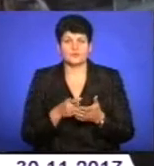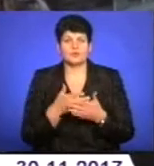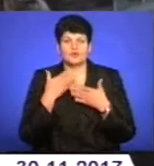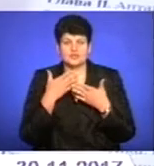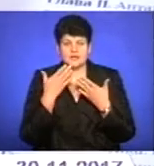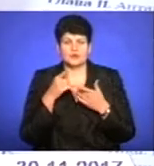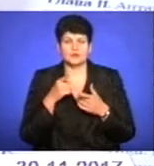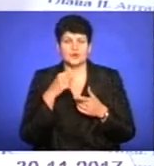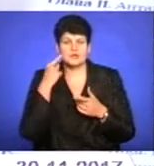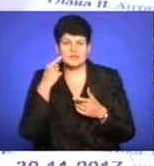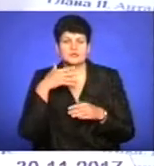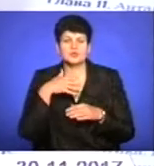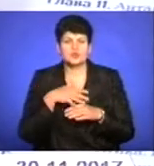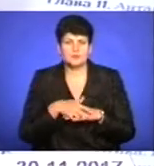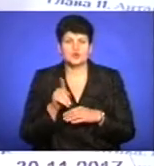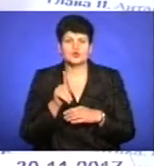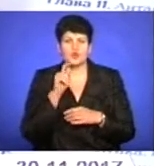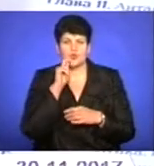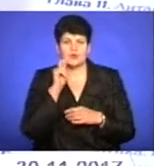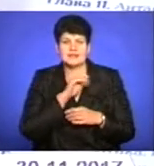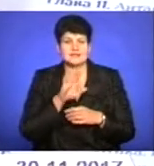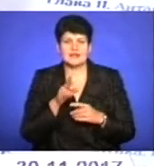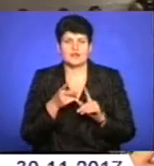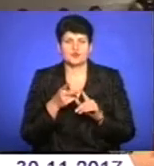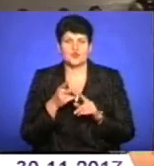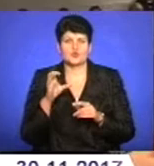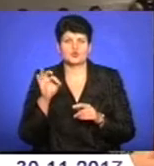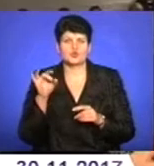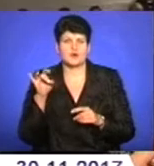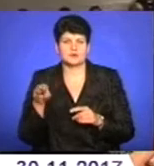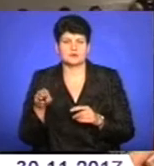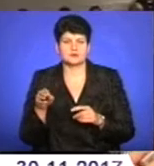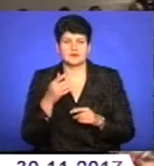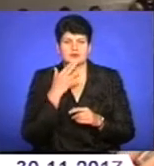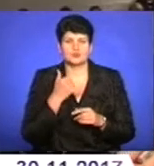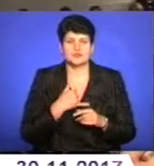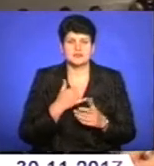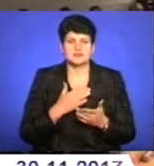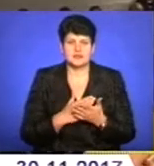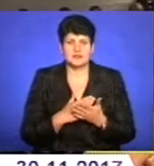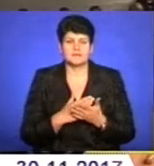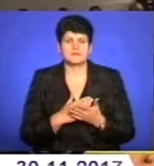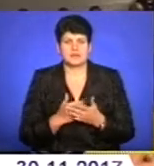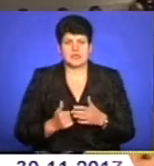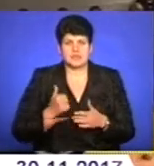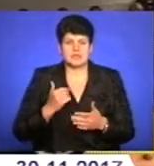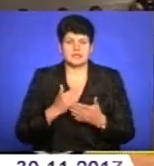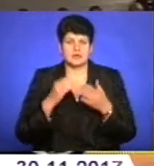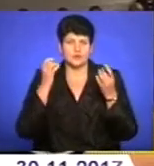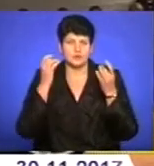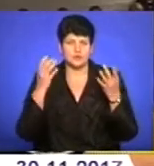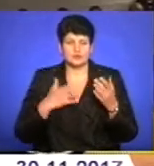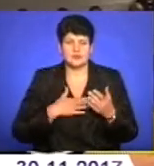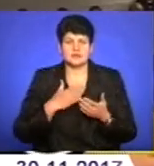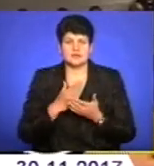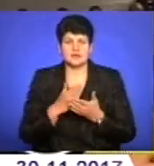прочитають росіяни і зрозуміють, що українці не другосортна нація. У нас є гідність, у нас є культура, у нас є